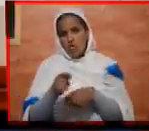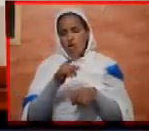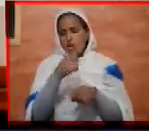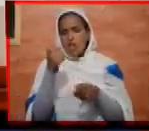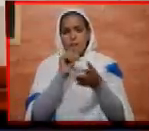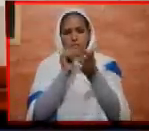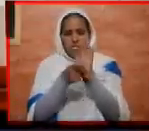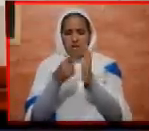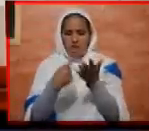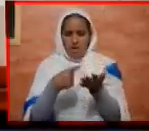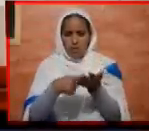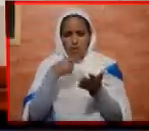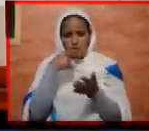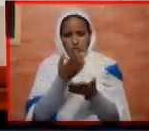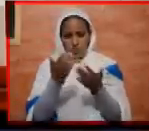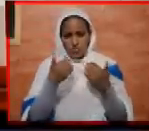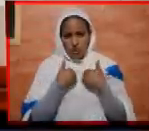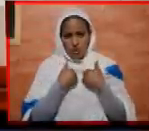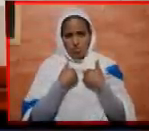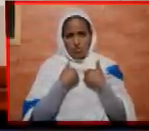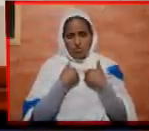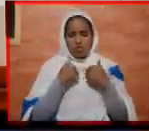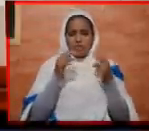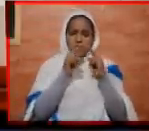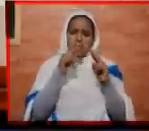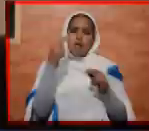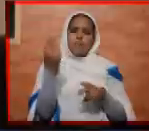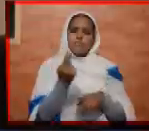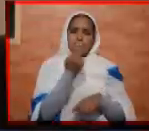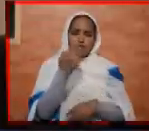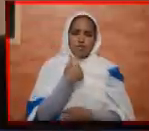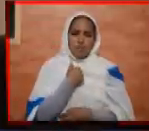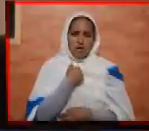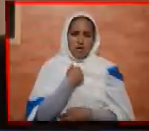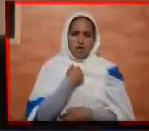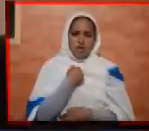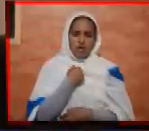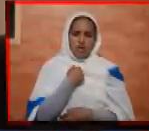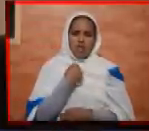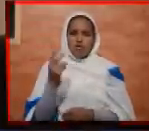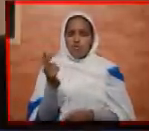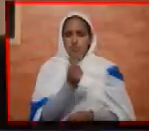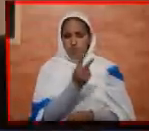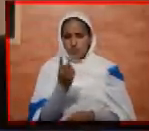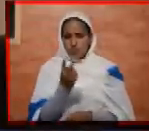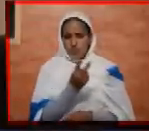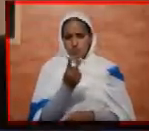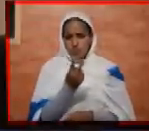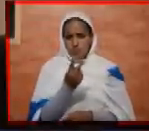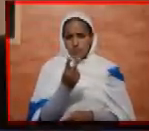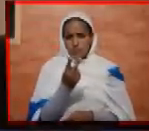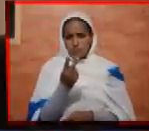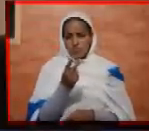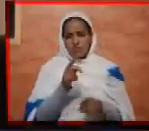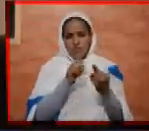በጣም የሚረዳው እያየናቸው ወንድሞቻችን ዳዊት ደግሞ ባባ ነው የገቡት